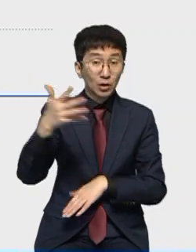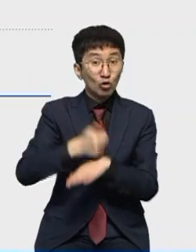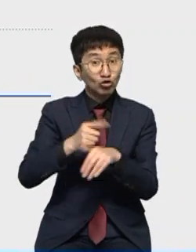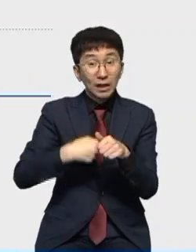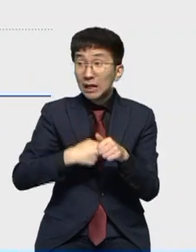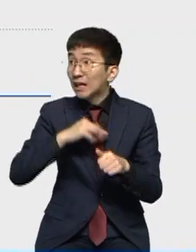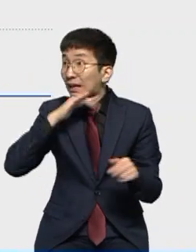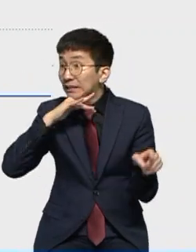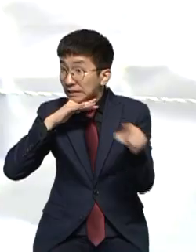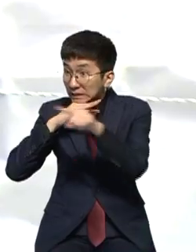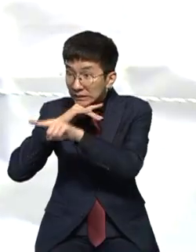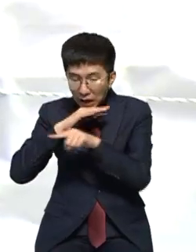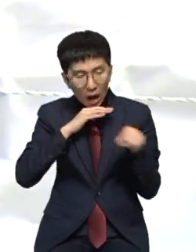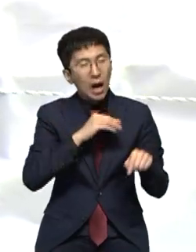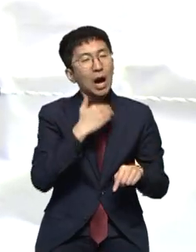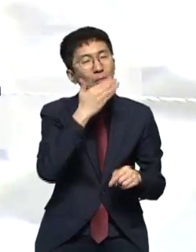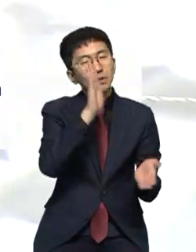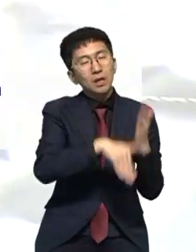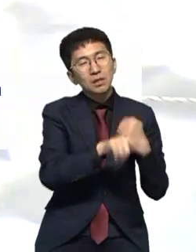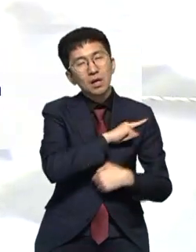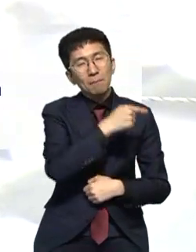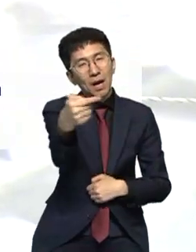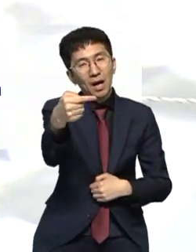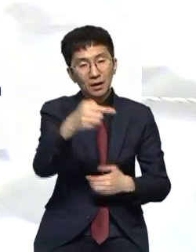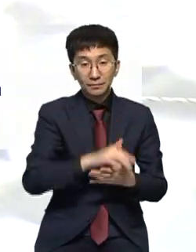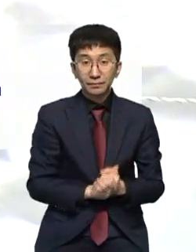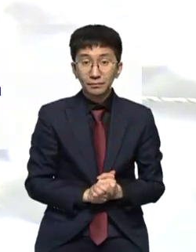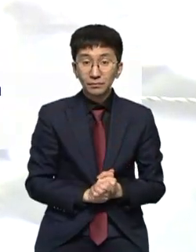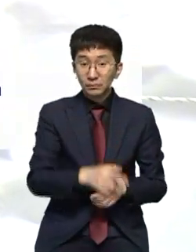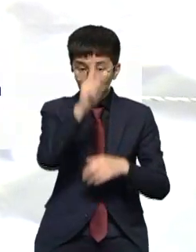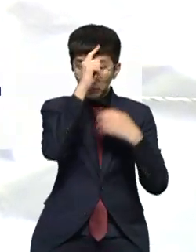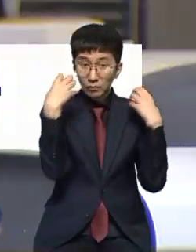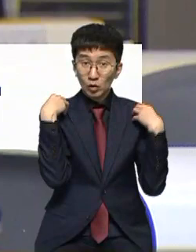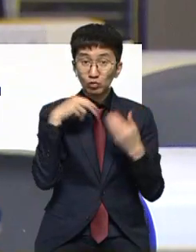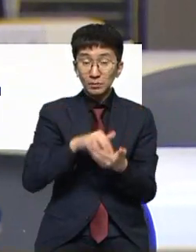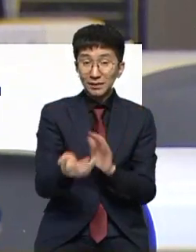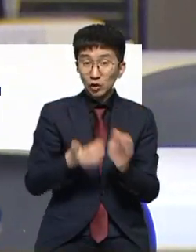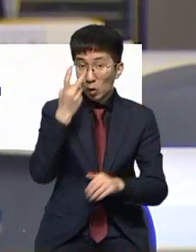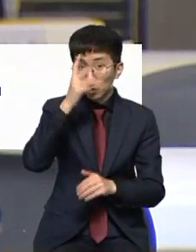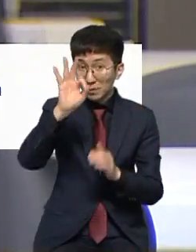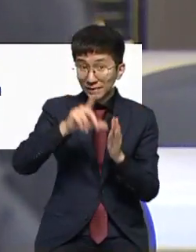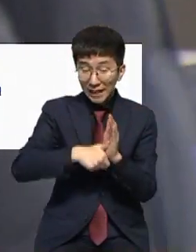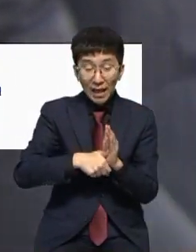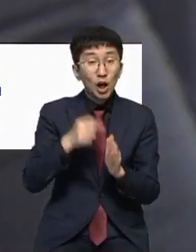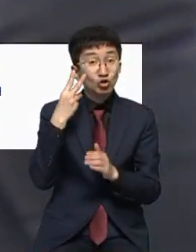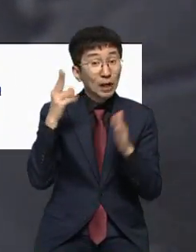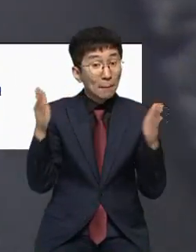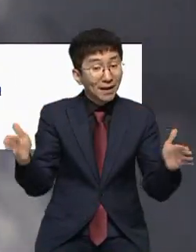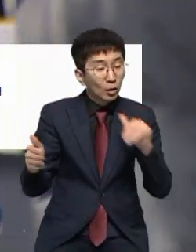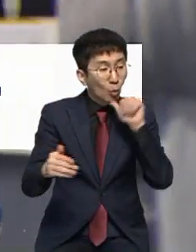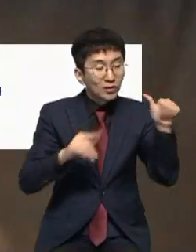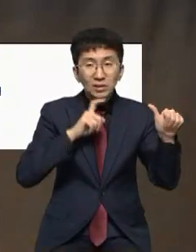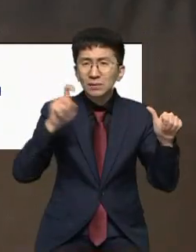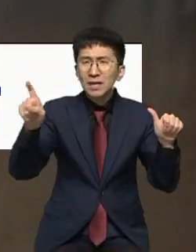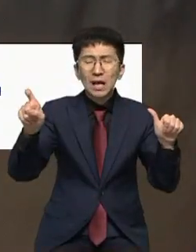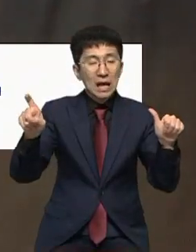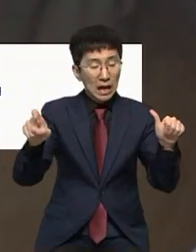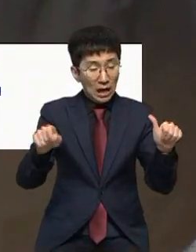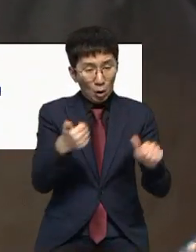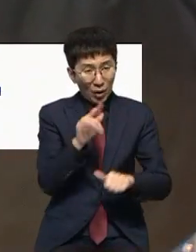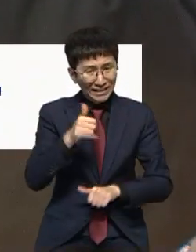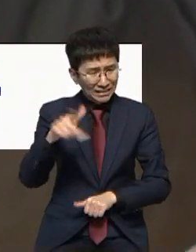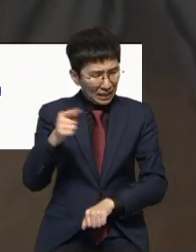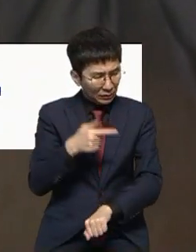가장 많았습니다. 식약처가 사전 검토 두 달여 만에 5세에서 11세 대상 화이자 백신 사용을 허가한